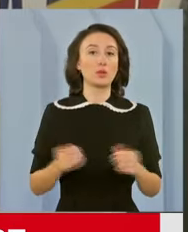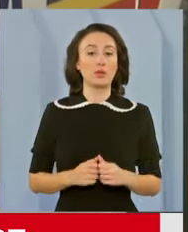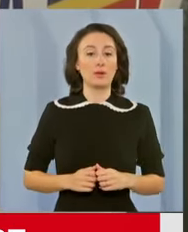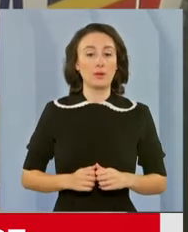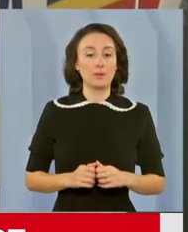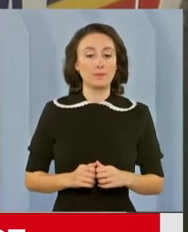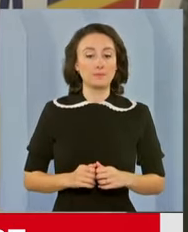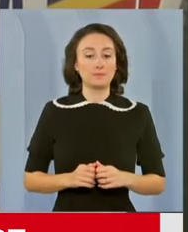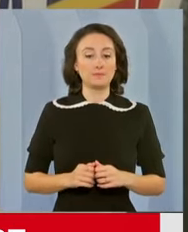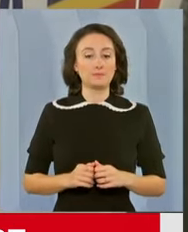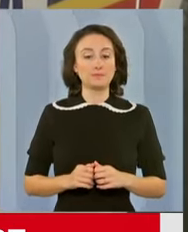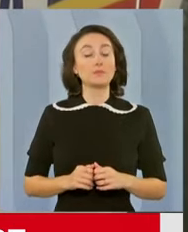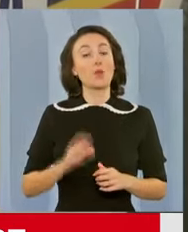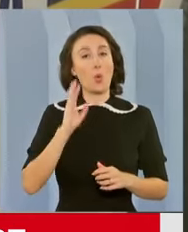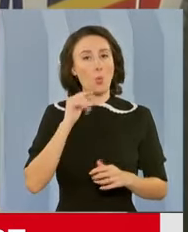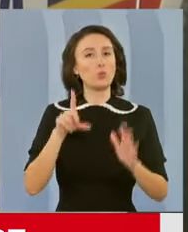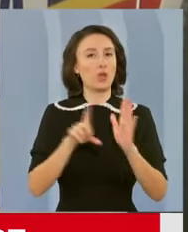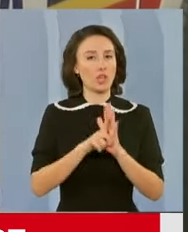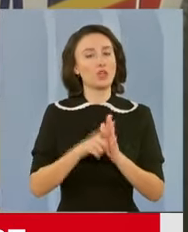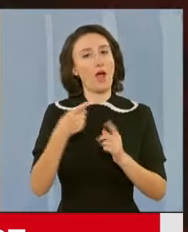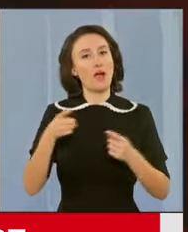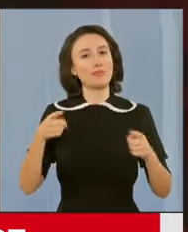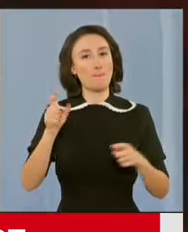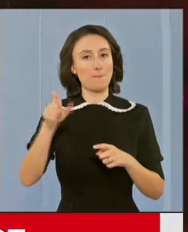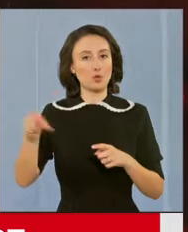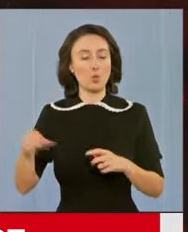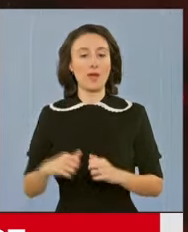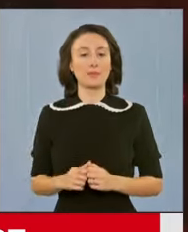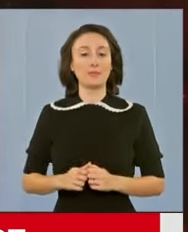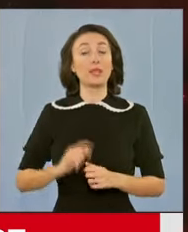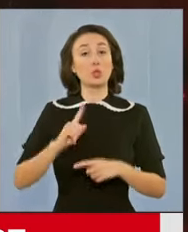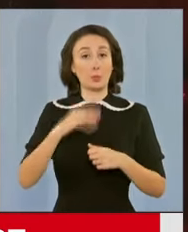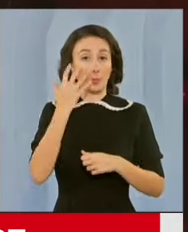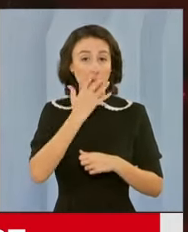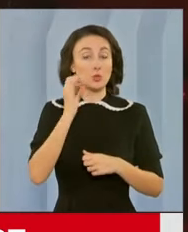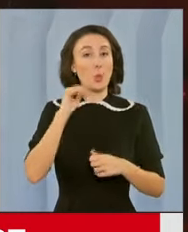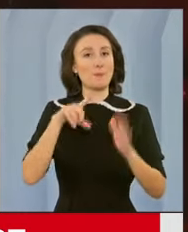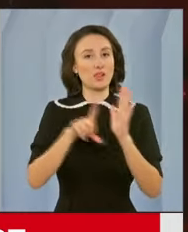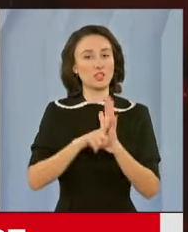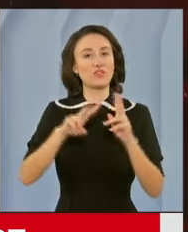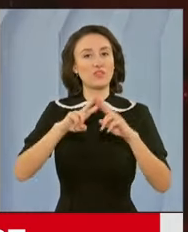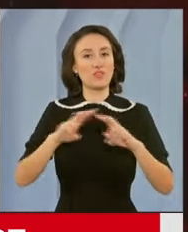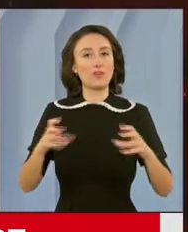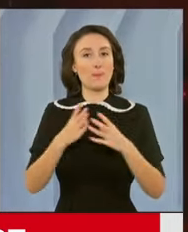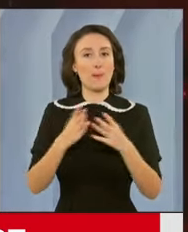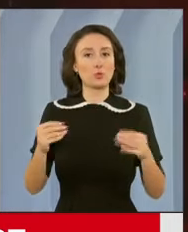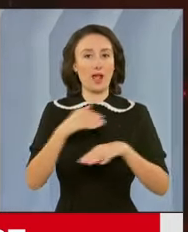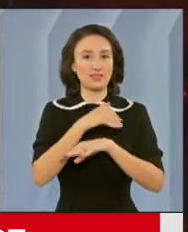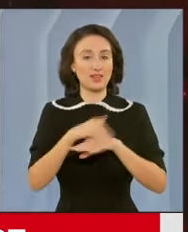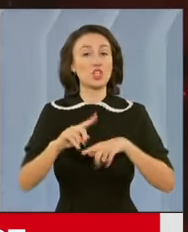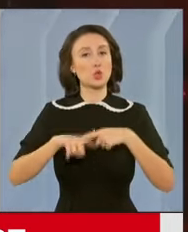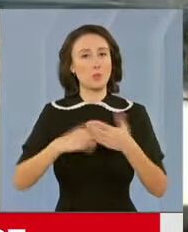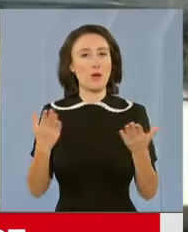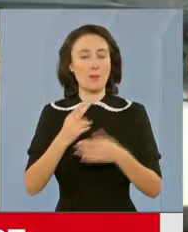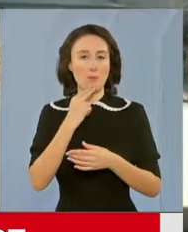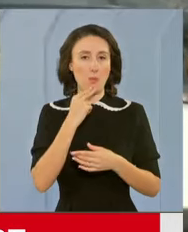legii, la acțiune de distrugere ar fi luat parte și alte persoane. Ca urmare a sesizărilor primite, oamenii legii au făcut percheziții la mai multe adrese, în urma